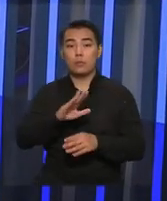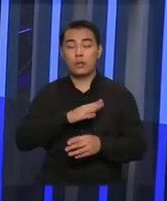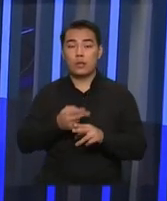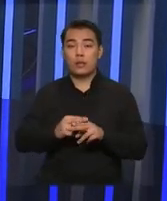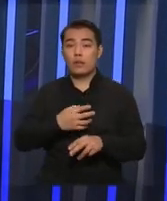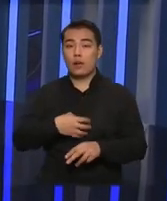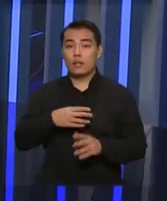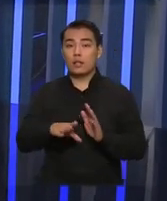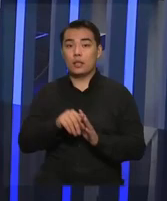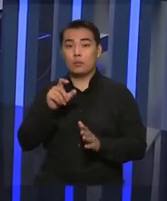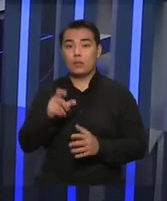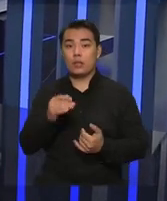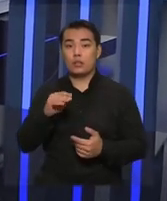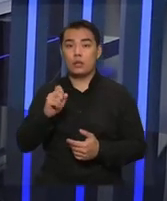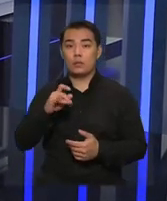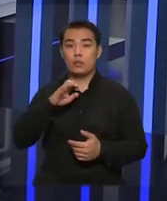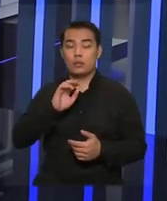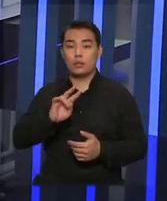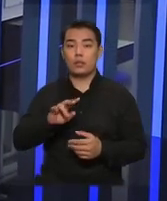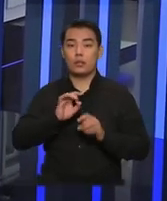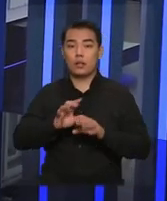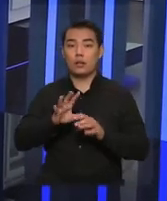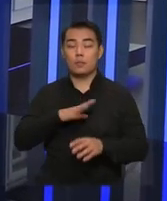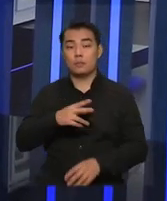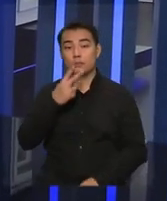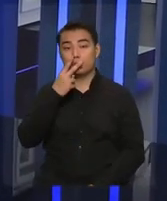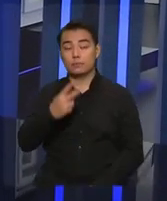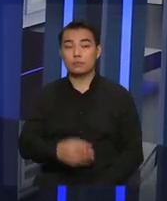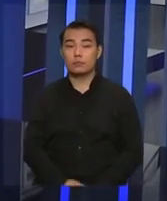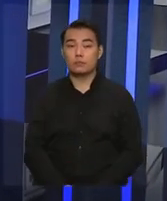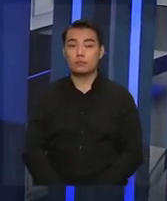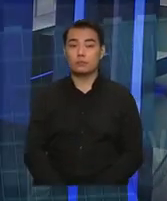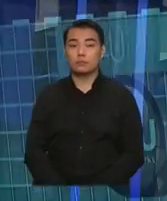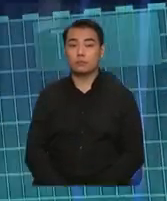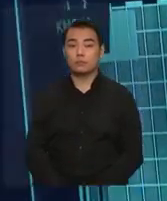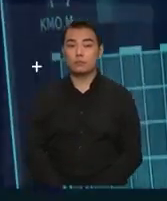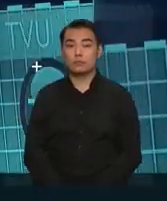мән-маңызын депутат Еділ Жаңбыршин бізге тарқатып айтып берген еді. Ендеше бірге көрейік.